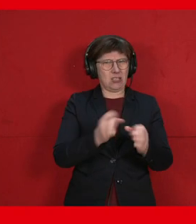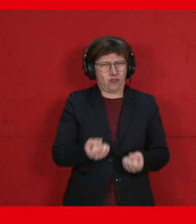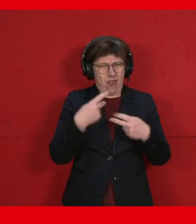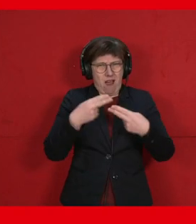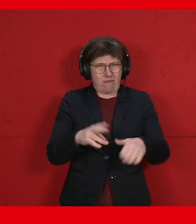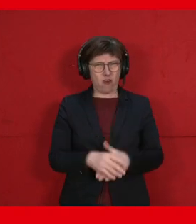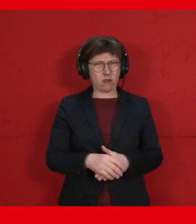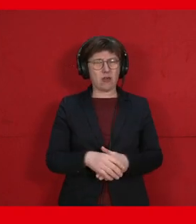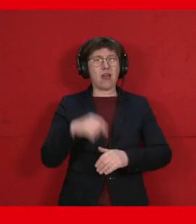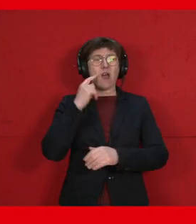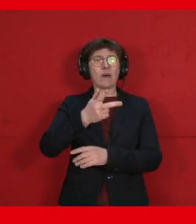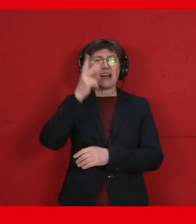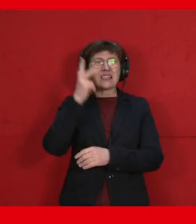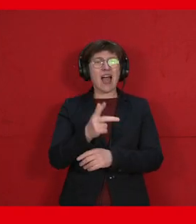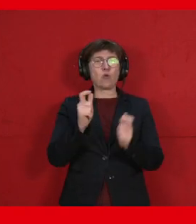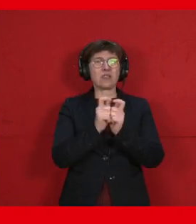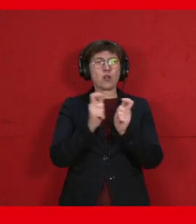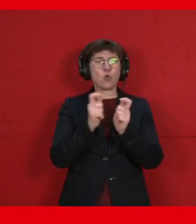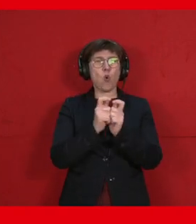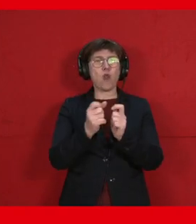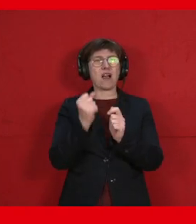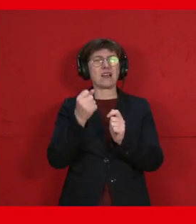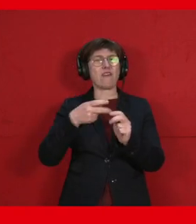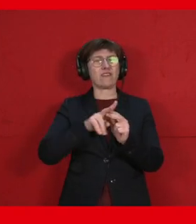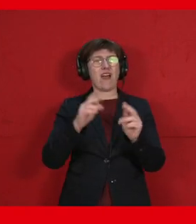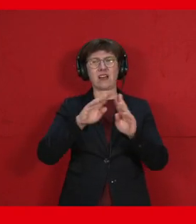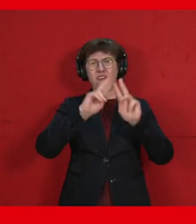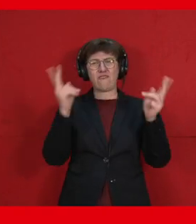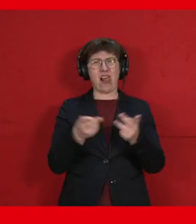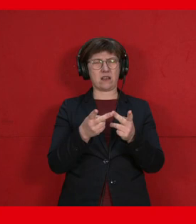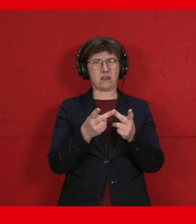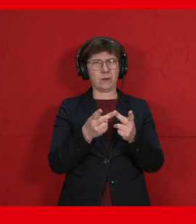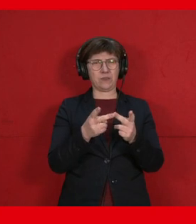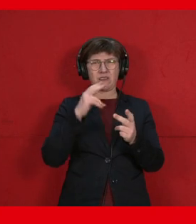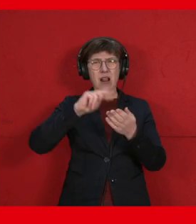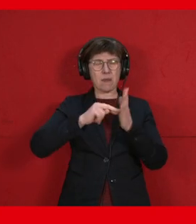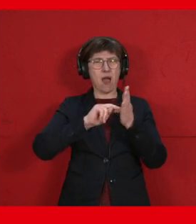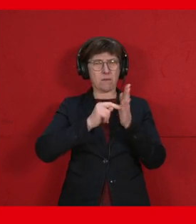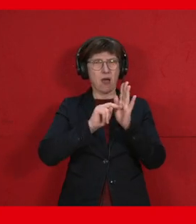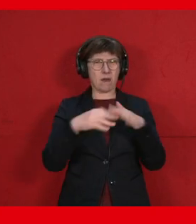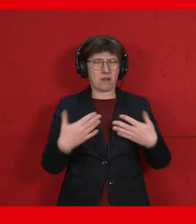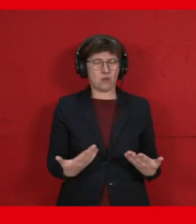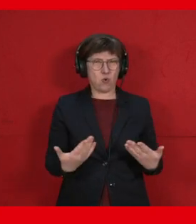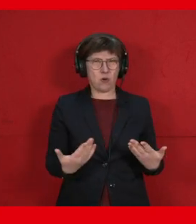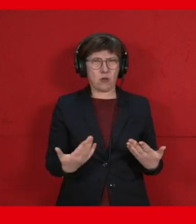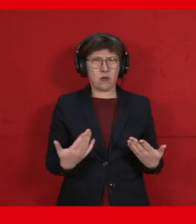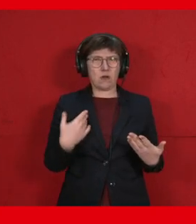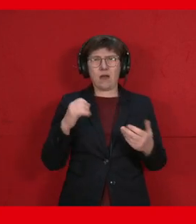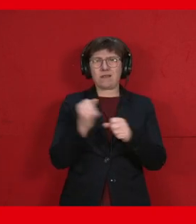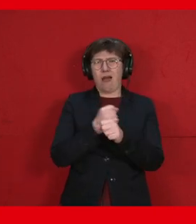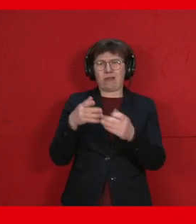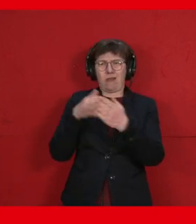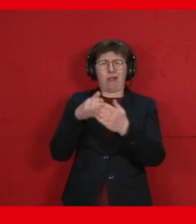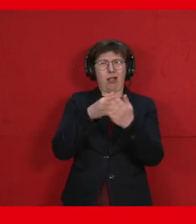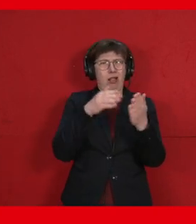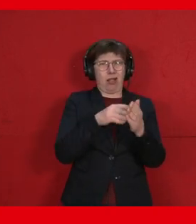Es werden, glaube ich, 300 Kohlekraftwerke auf der Welt geplant oder noch viel mehr, also richtig viele. Da können wir niemanden dran